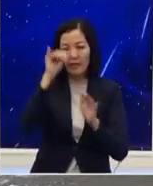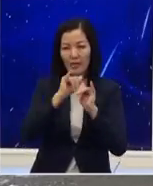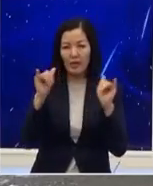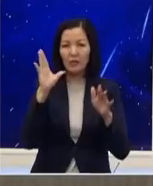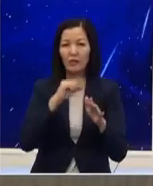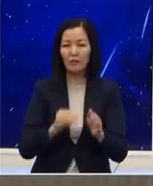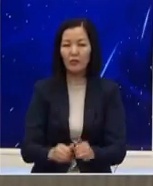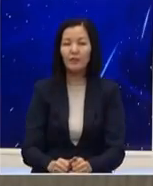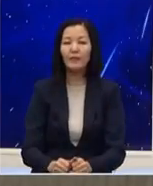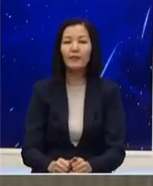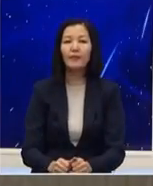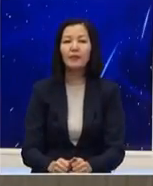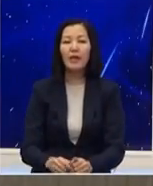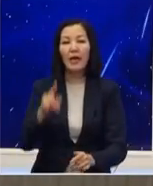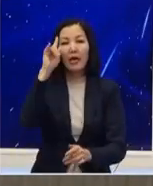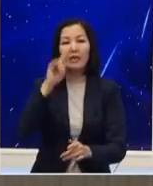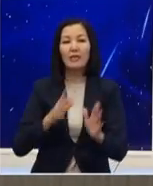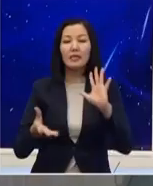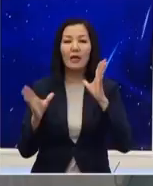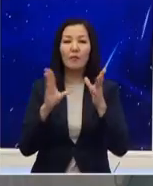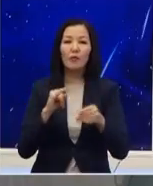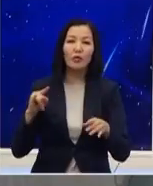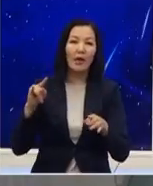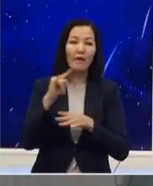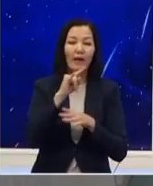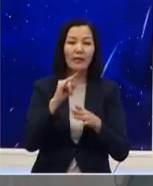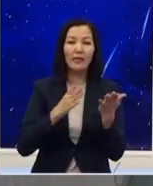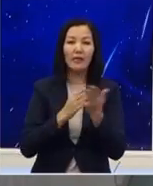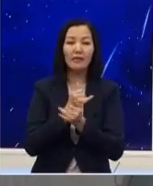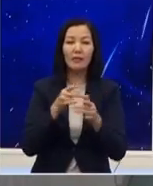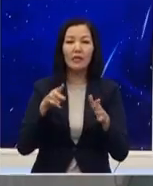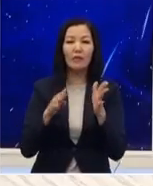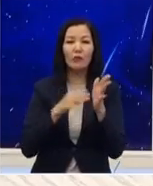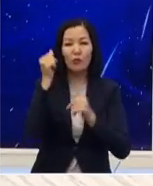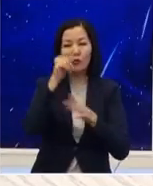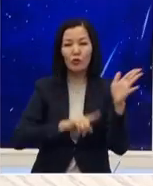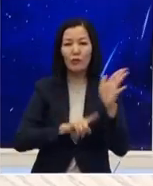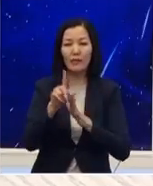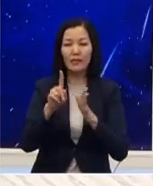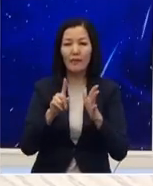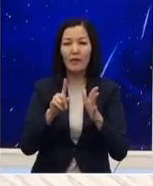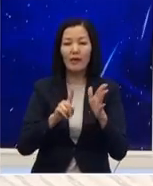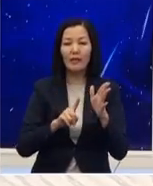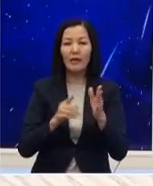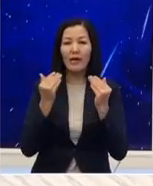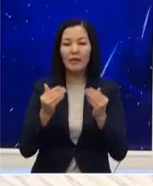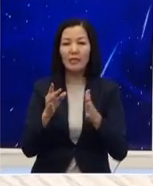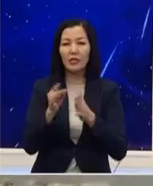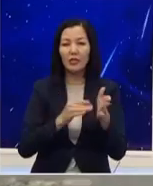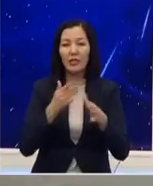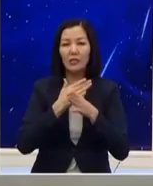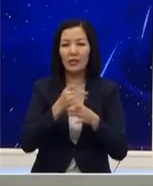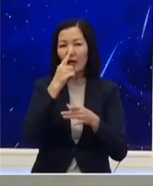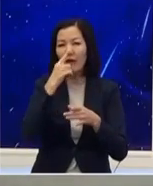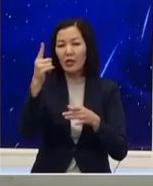арттырады. Айта кетейік, елімізде санитарлық авиация қызметі 2009 жылы іске қосылған. Жедел жәрдемнен айырмашылығы сол, қашықтықтағы